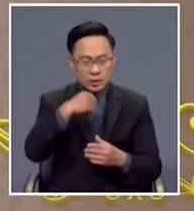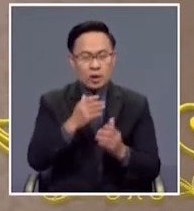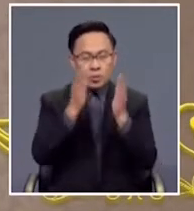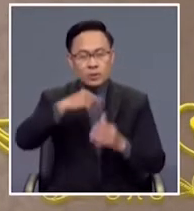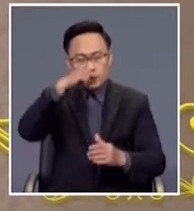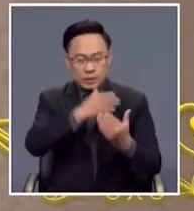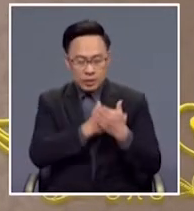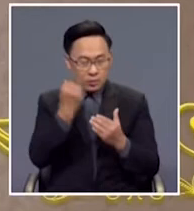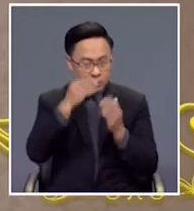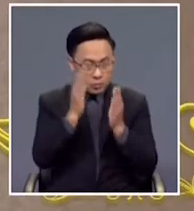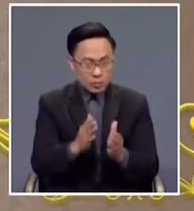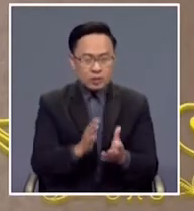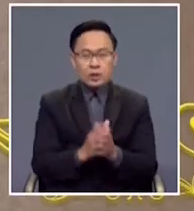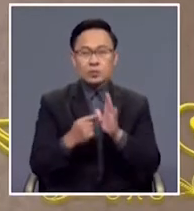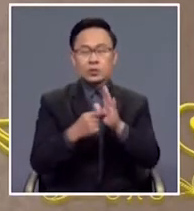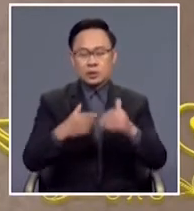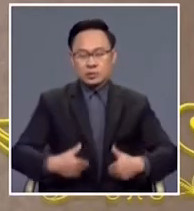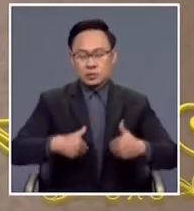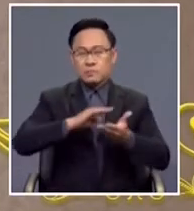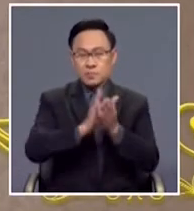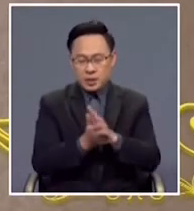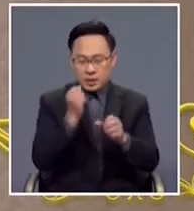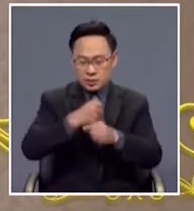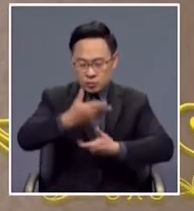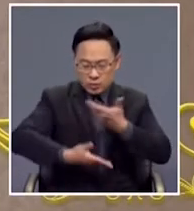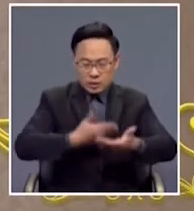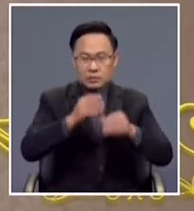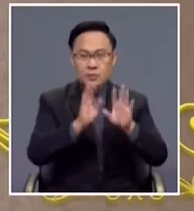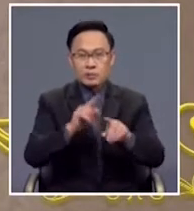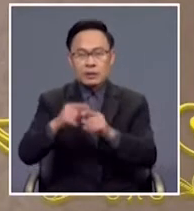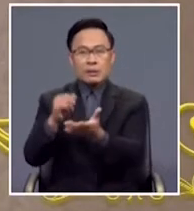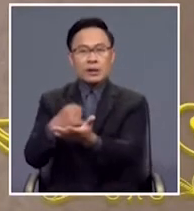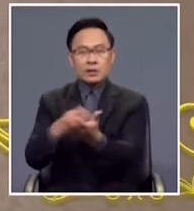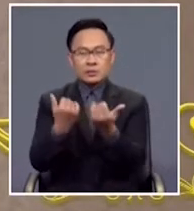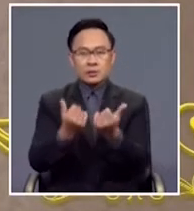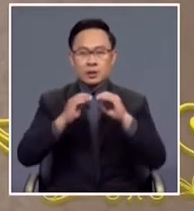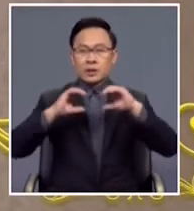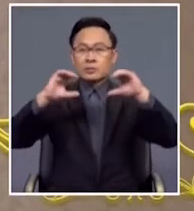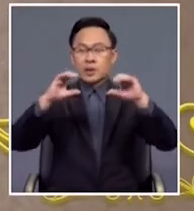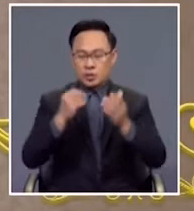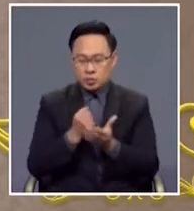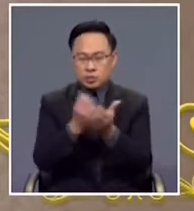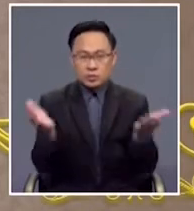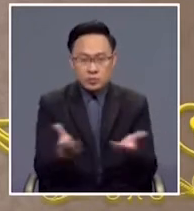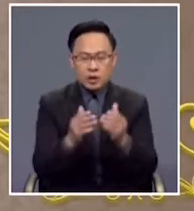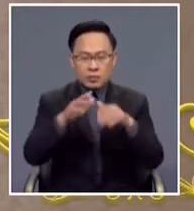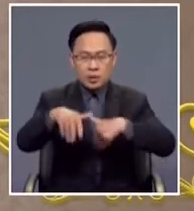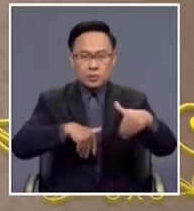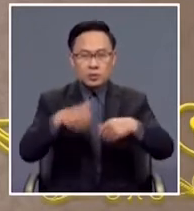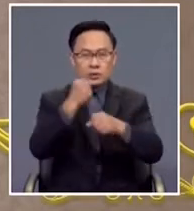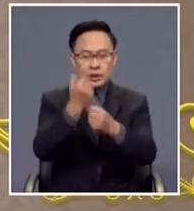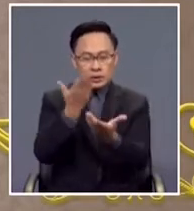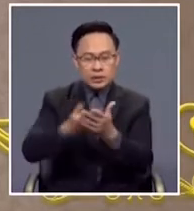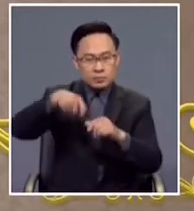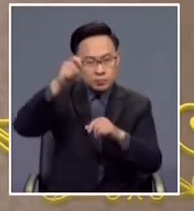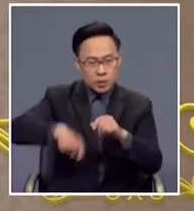เพื่อความสะดวกในการใช้ชีวิตและการทำธุรกิจของพี่น้องประชาชนซึ่งรัฐบาลนี้ได้ส่งเสริมให้หันมาใช้การชำระเงินท